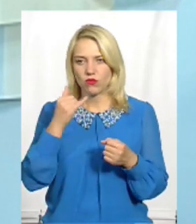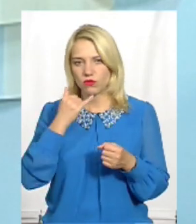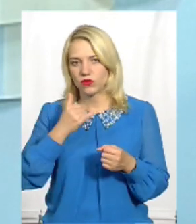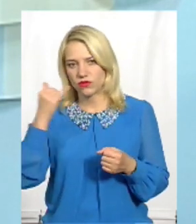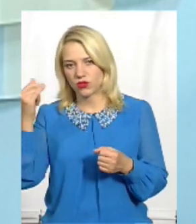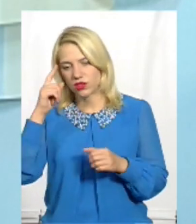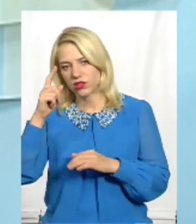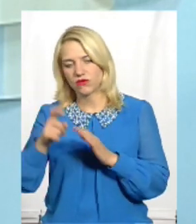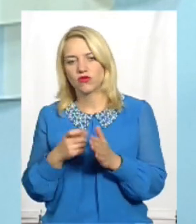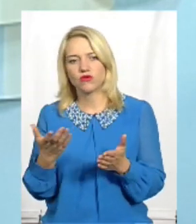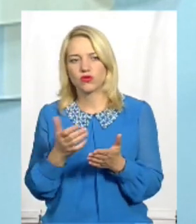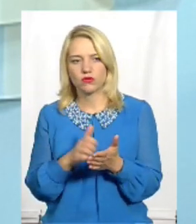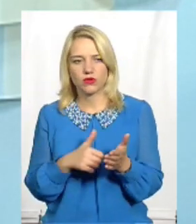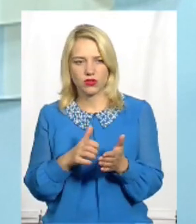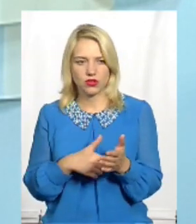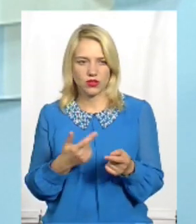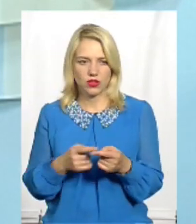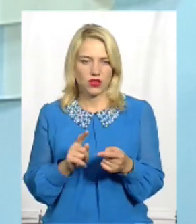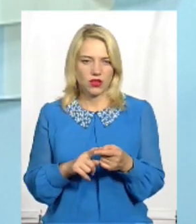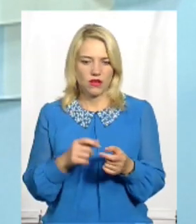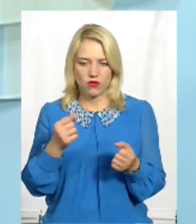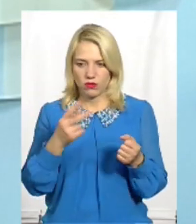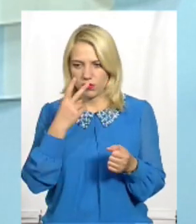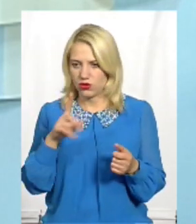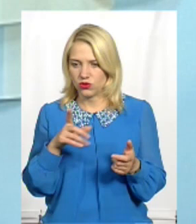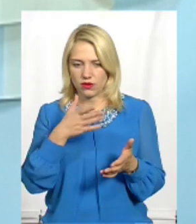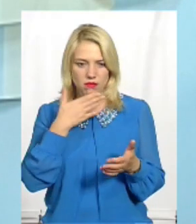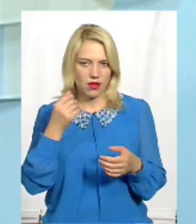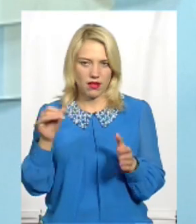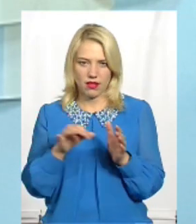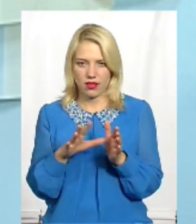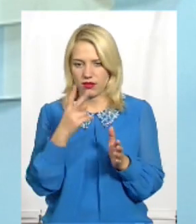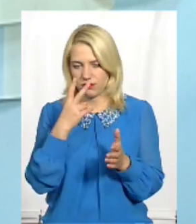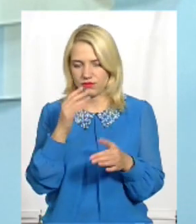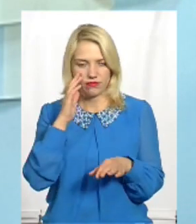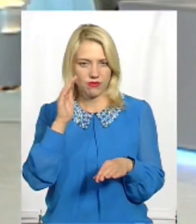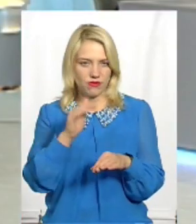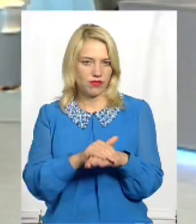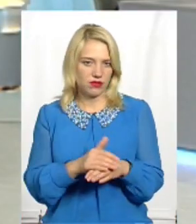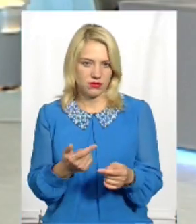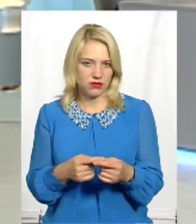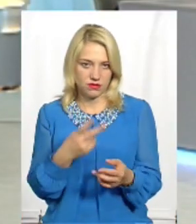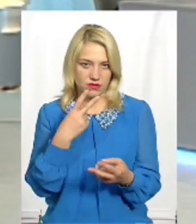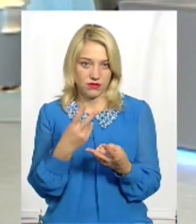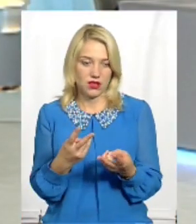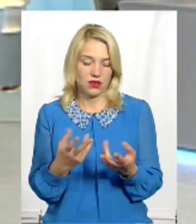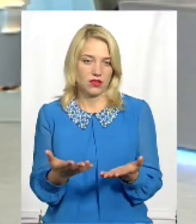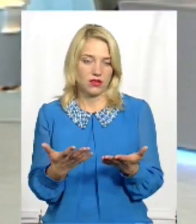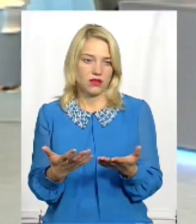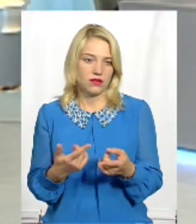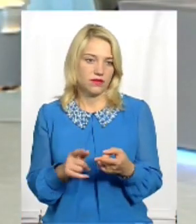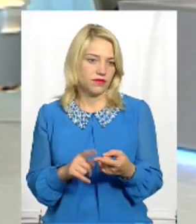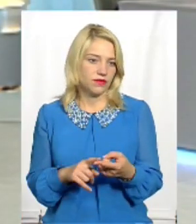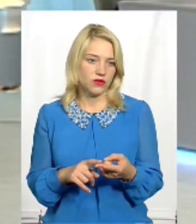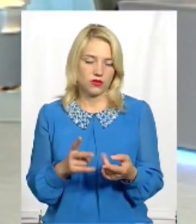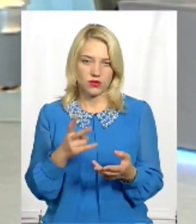службу, з'ясувати, в чому причина. Це очевидно, що водії бачили, що немає електрики. Тобто водії знали, а кондуктори ні? Це для